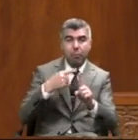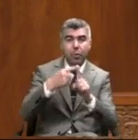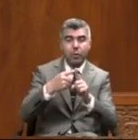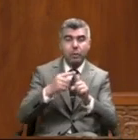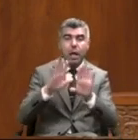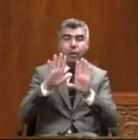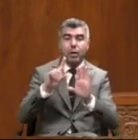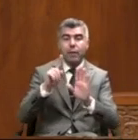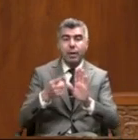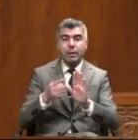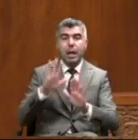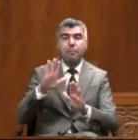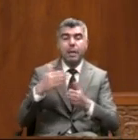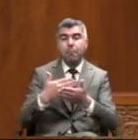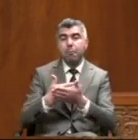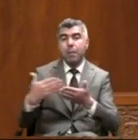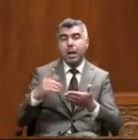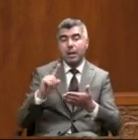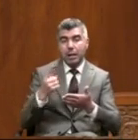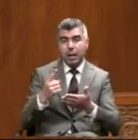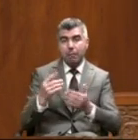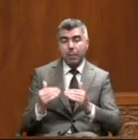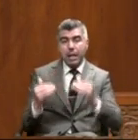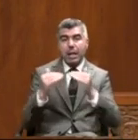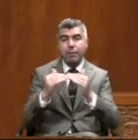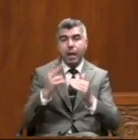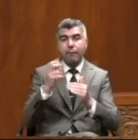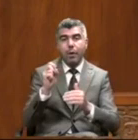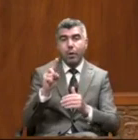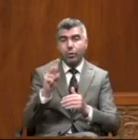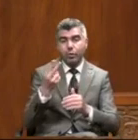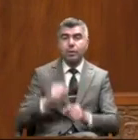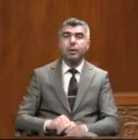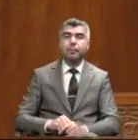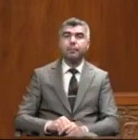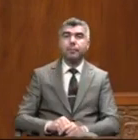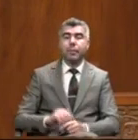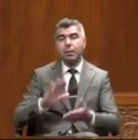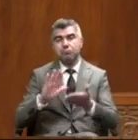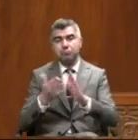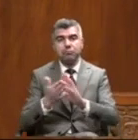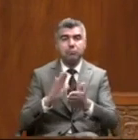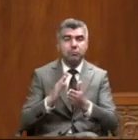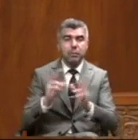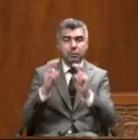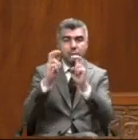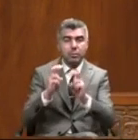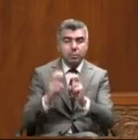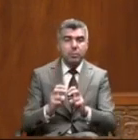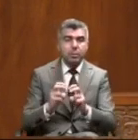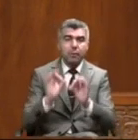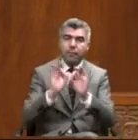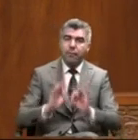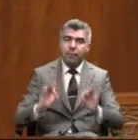بعشره. مقارنه مع 2021 والتي لم تتراجع خلال هذه السنه